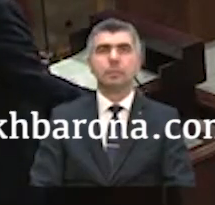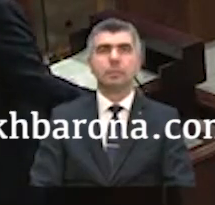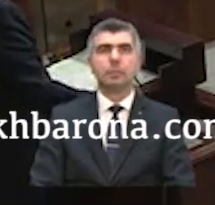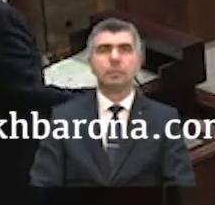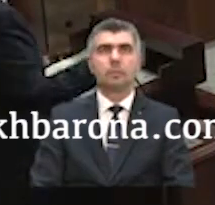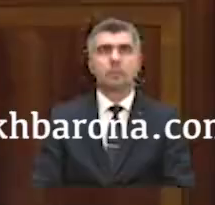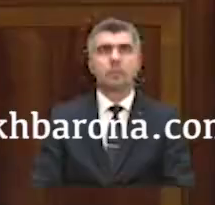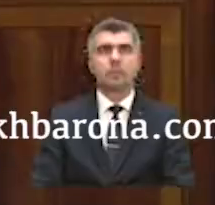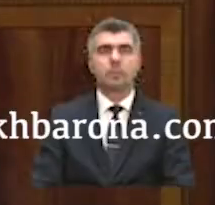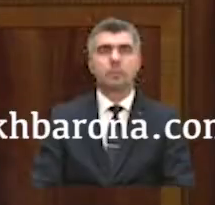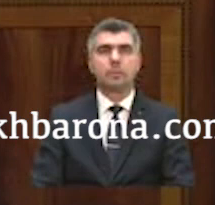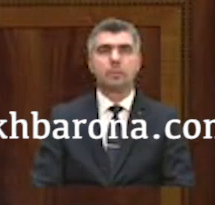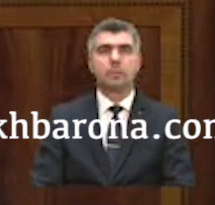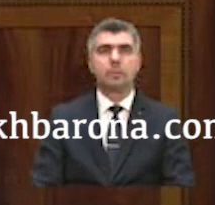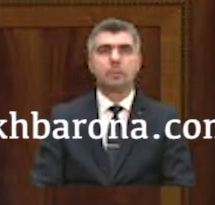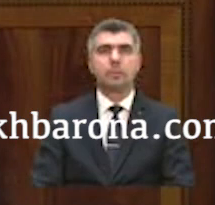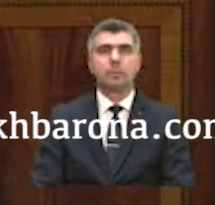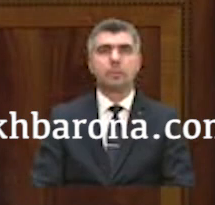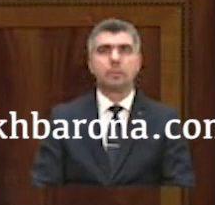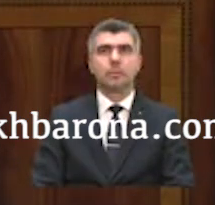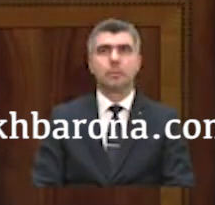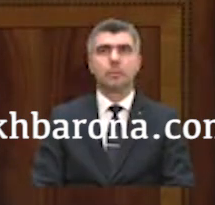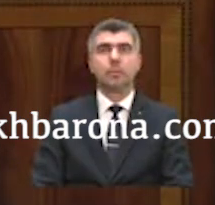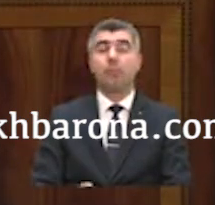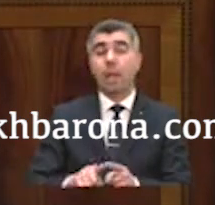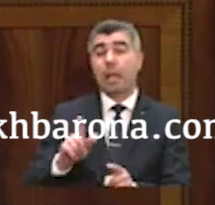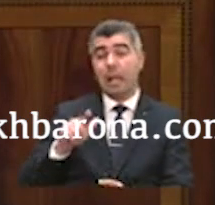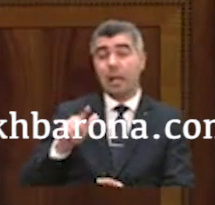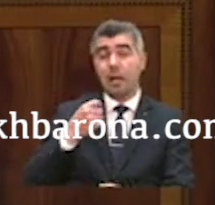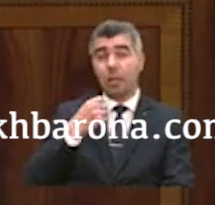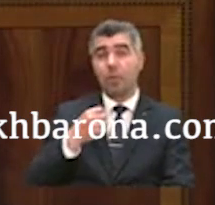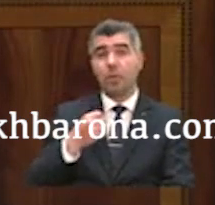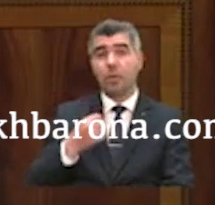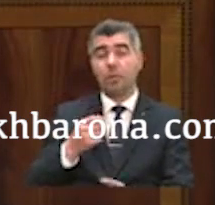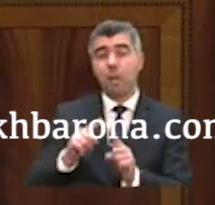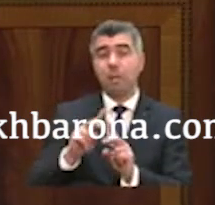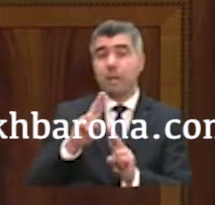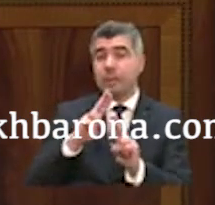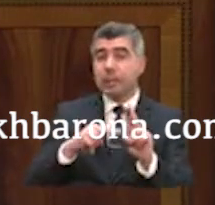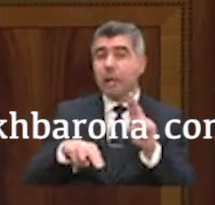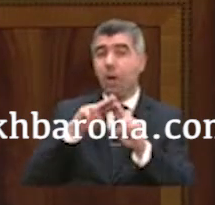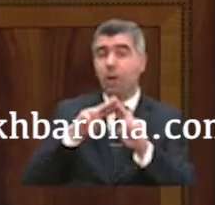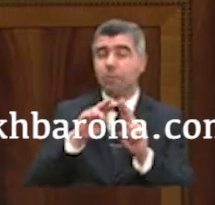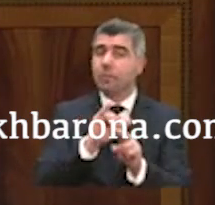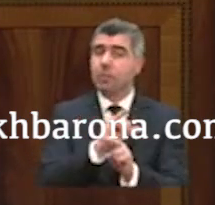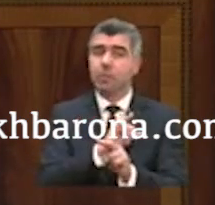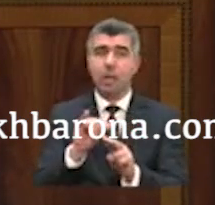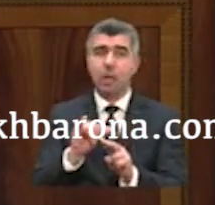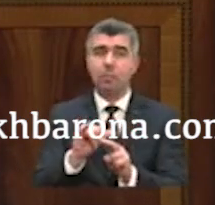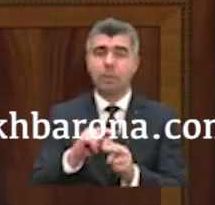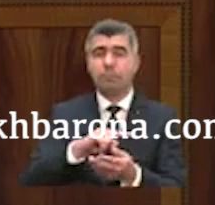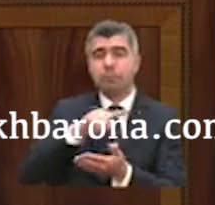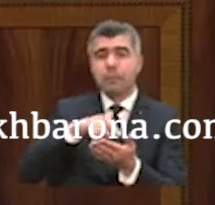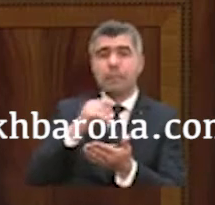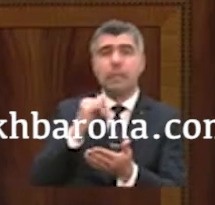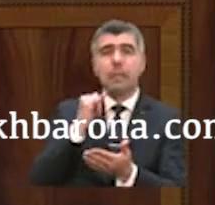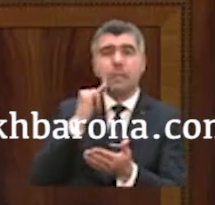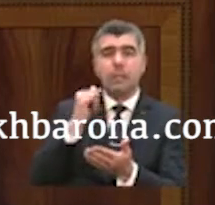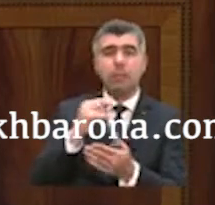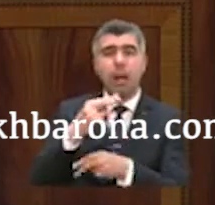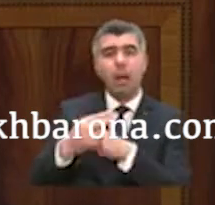شوف كاين بعض المسائل كاين بعض المسائل لا تستحق الجواب لان هاد الاسطوانه عامين هما